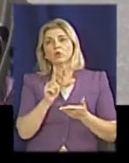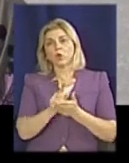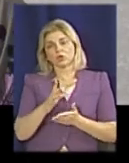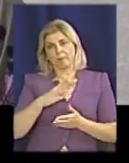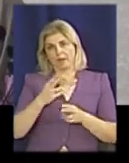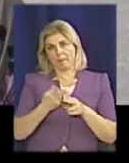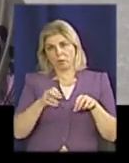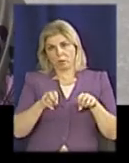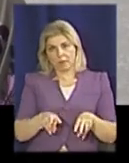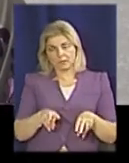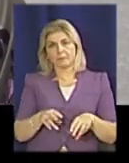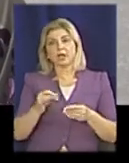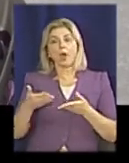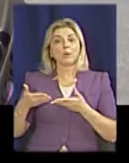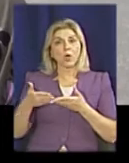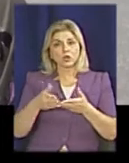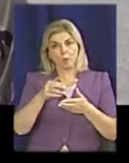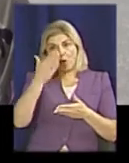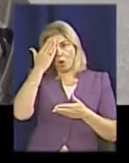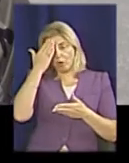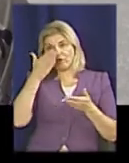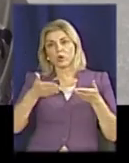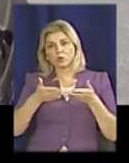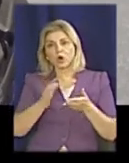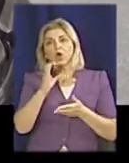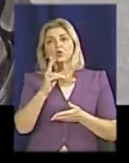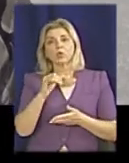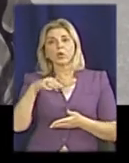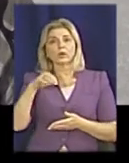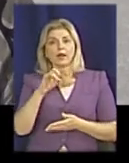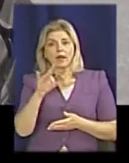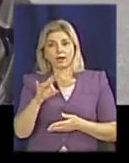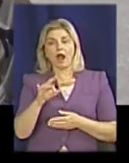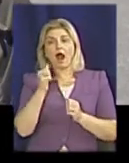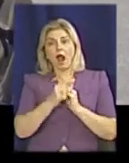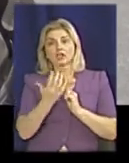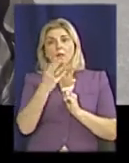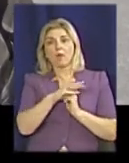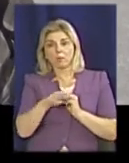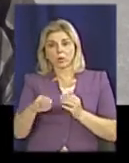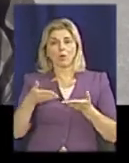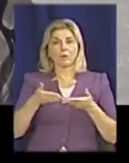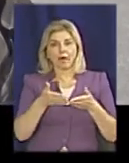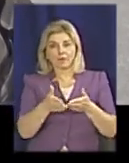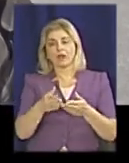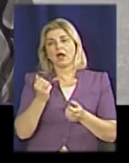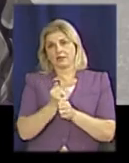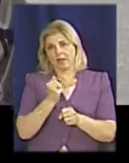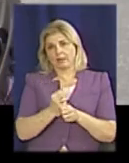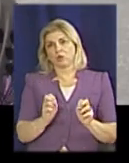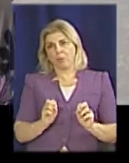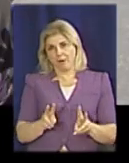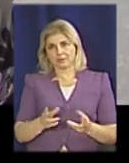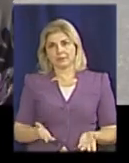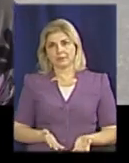безпеці. Проїжджаючи по головам скутер, банан і пролітаючи кожні 5 хвилин плавзасіб створює певну